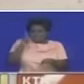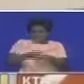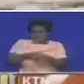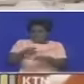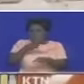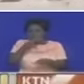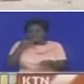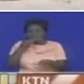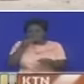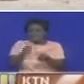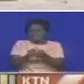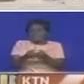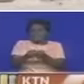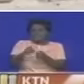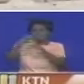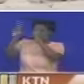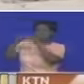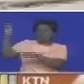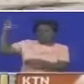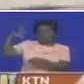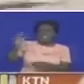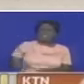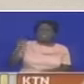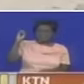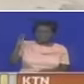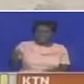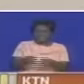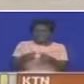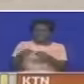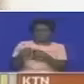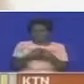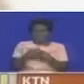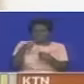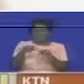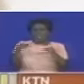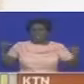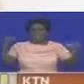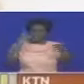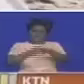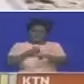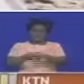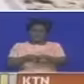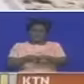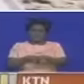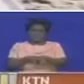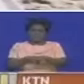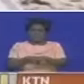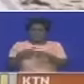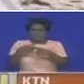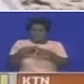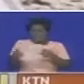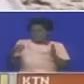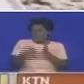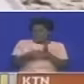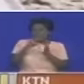kukausha mahindi kwa kutumia jua ni ghali mno na mchakato wa kuuza mahindi unachukua muda mrefu sana. Lakini shida tu ni